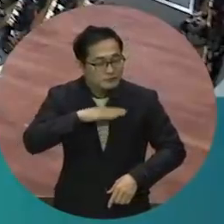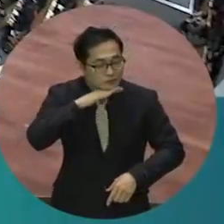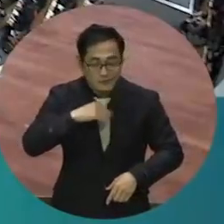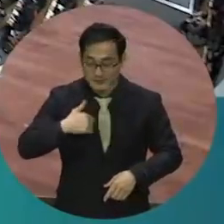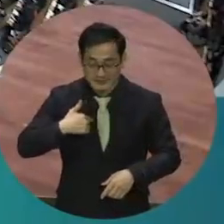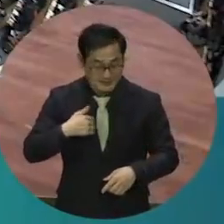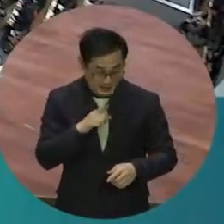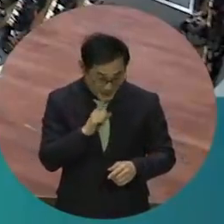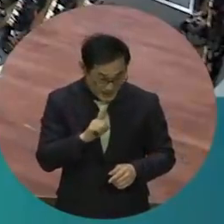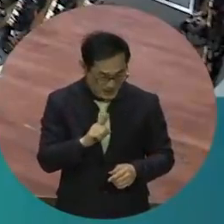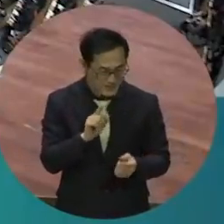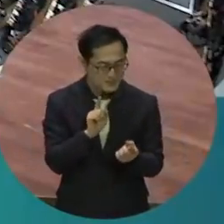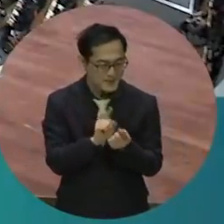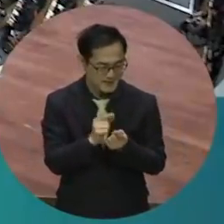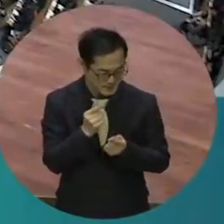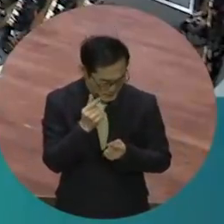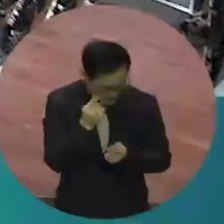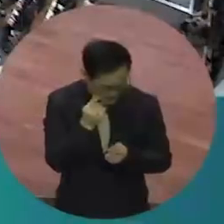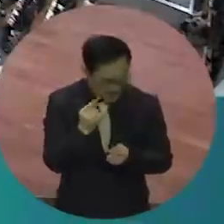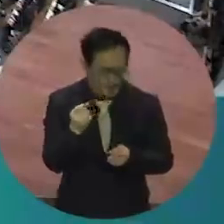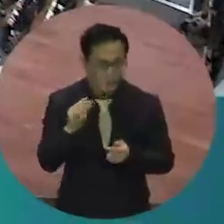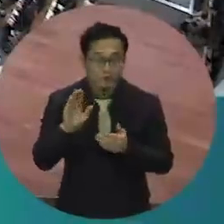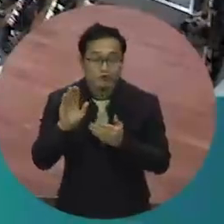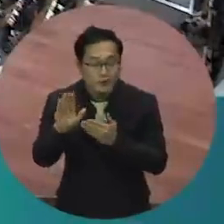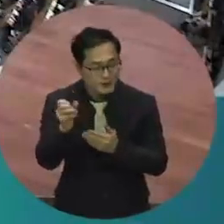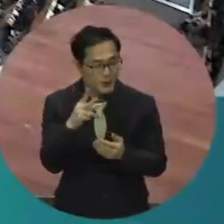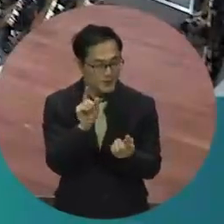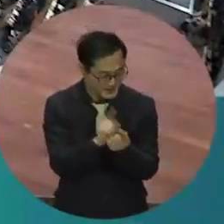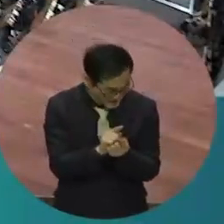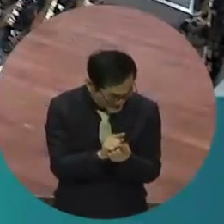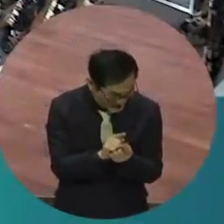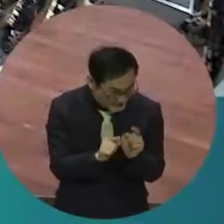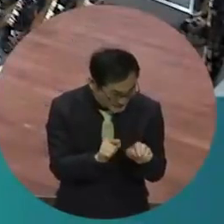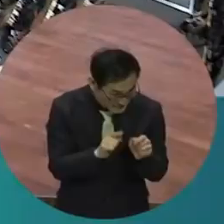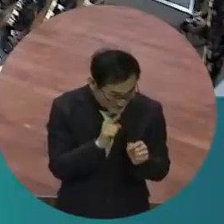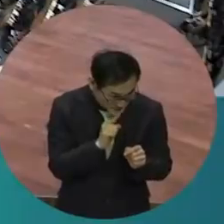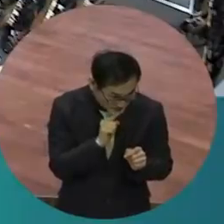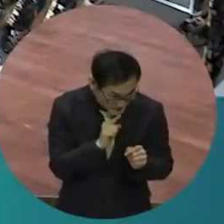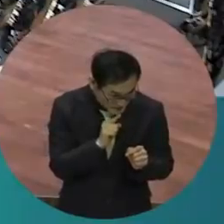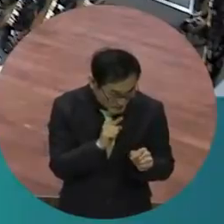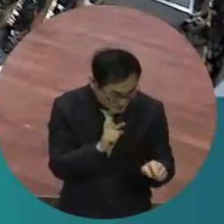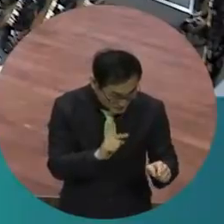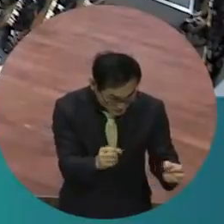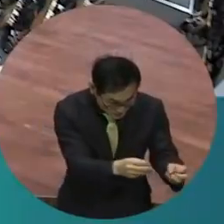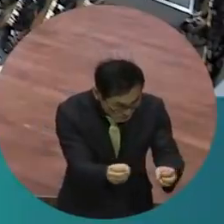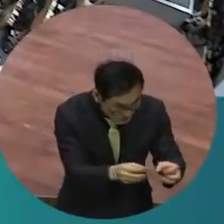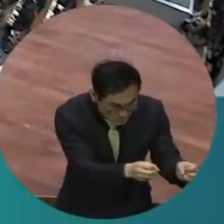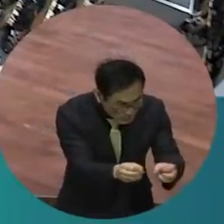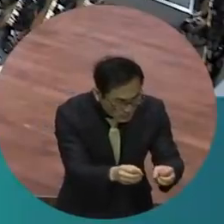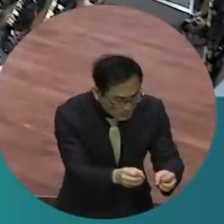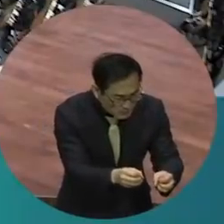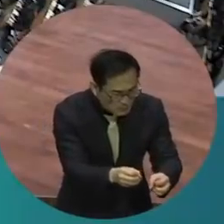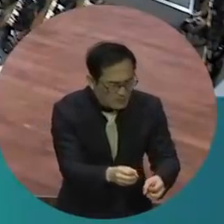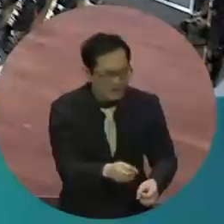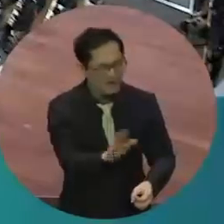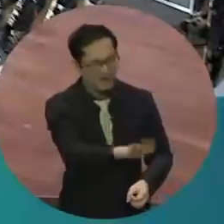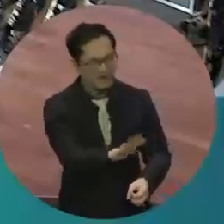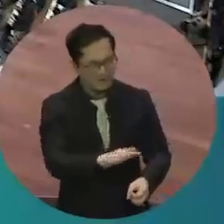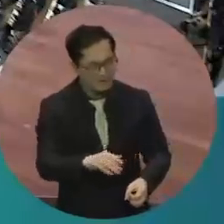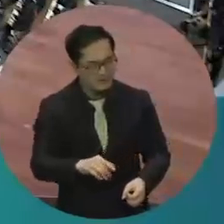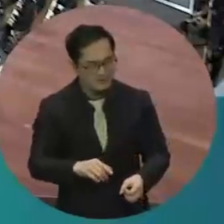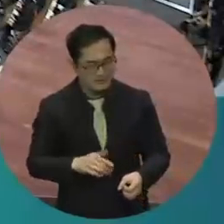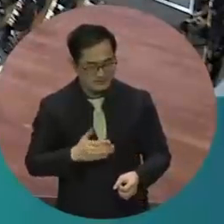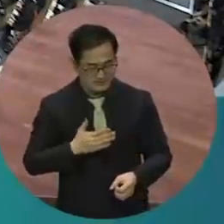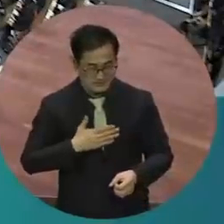나를 보지 못하겠고 또 조금 있으면 나를 보리라 함으로 서로 문의하느냐 내가 진실로 진실로 너에게 이르노니